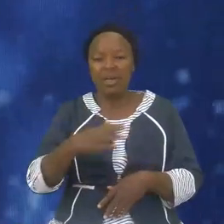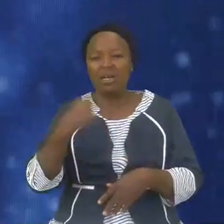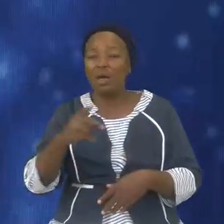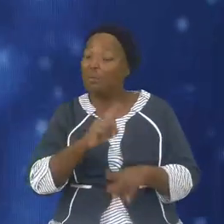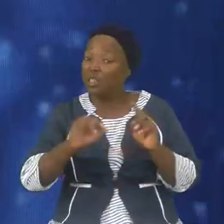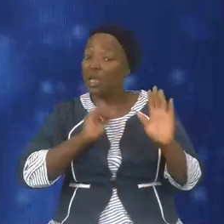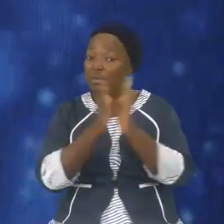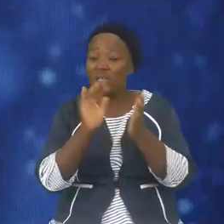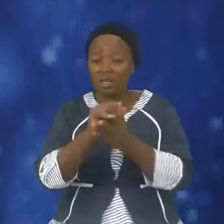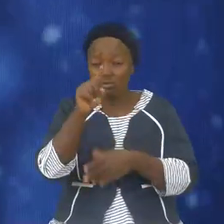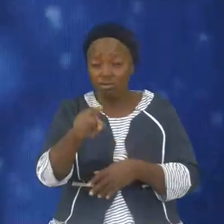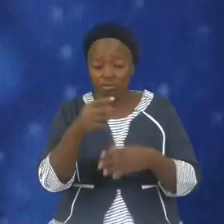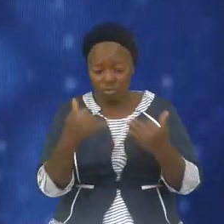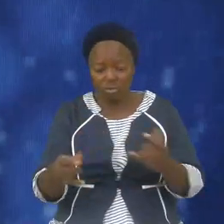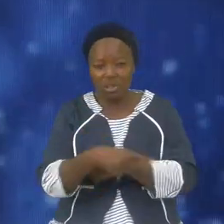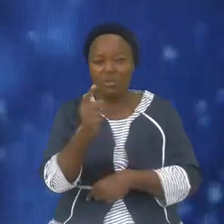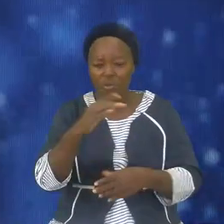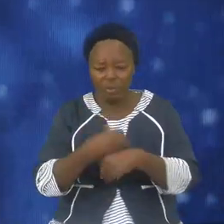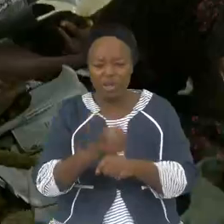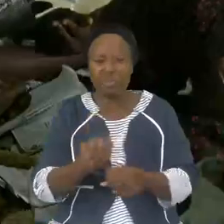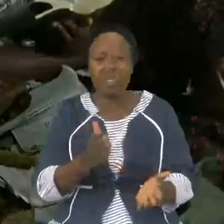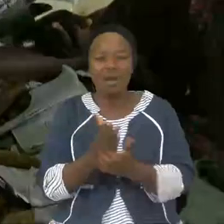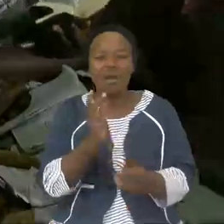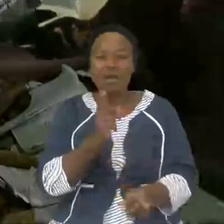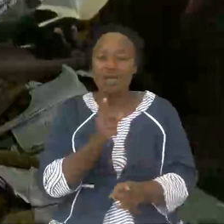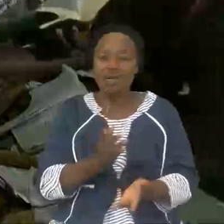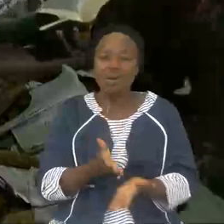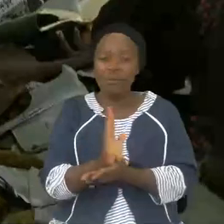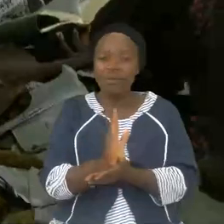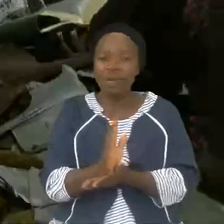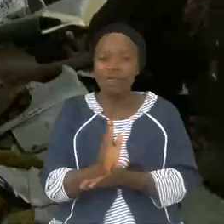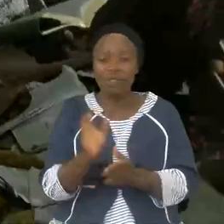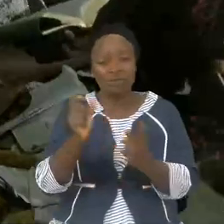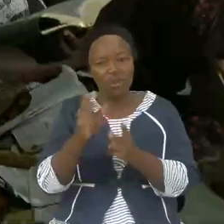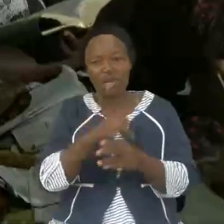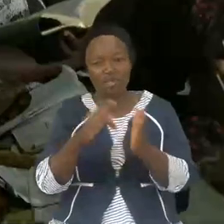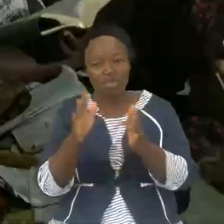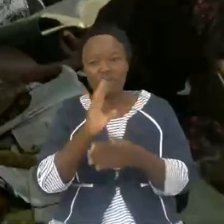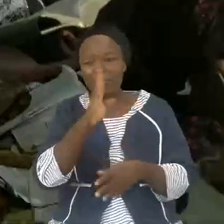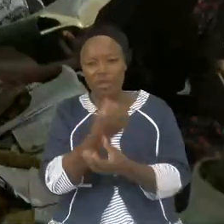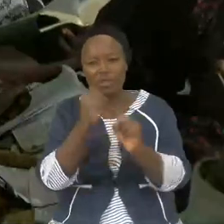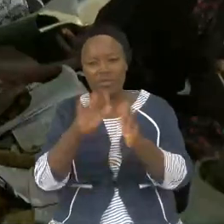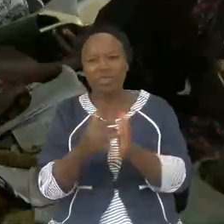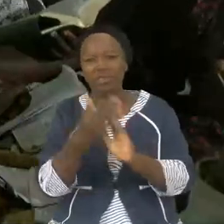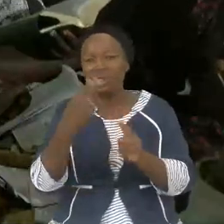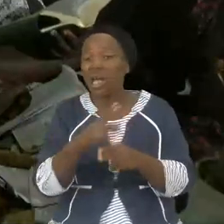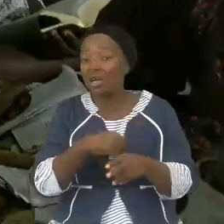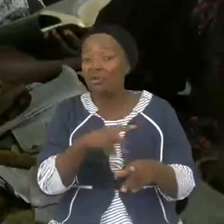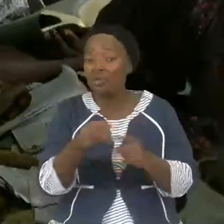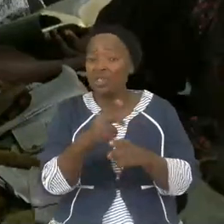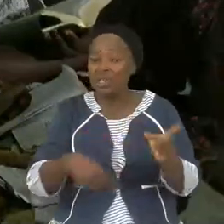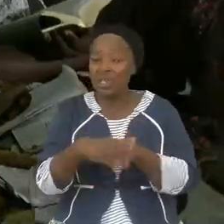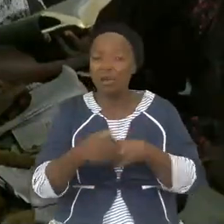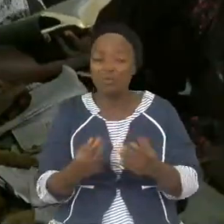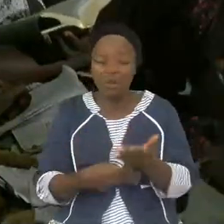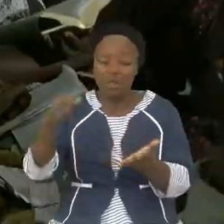m'entends, que tu fasses le bon choix, que Jésus soit ton sauveur. Et